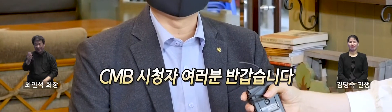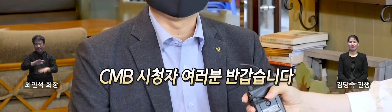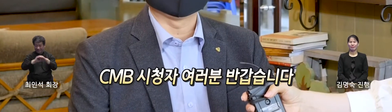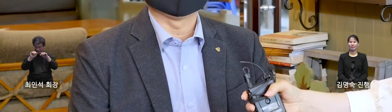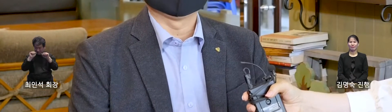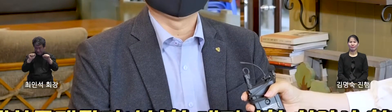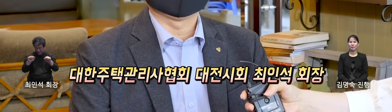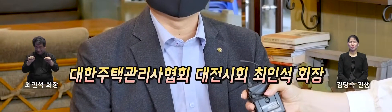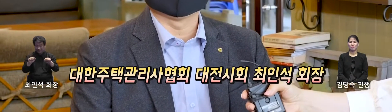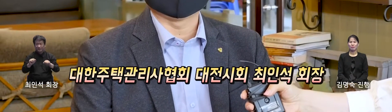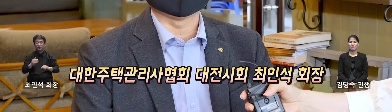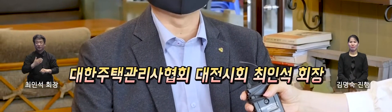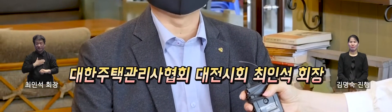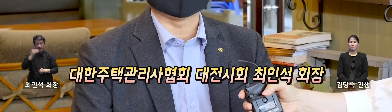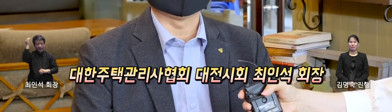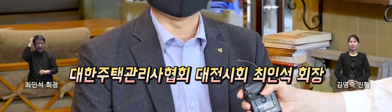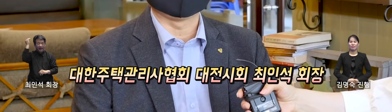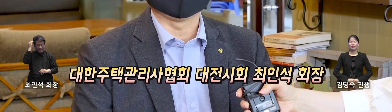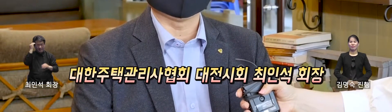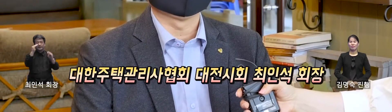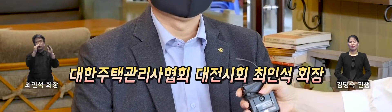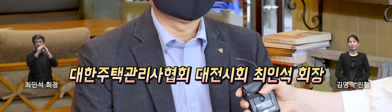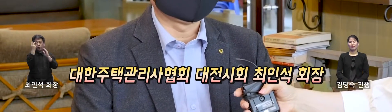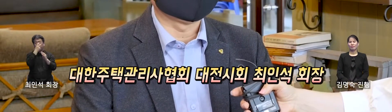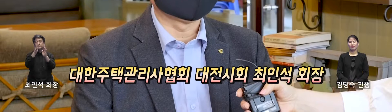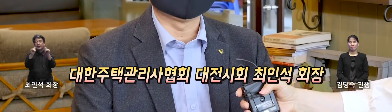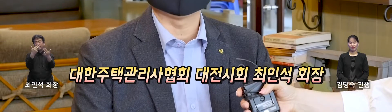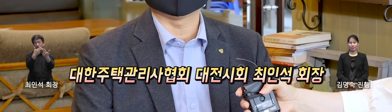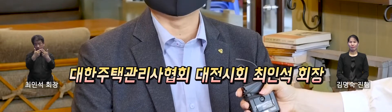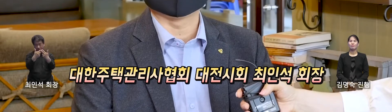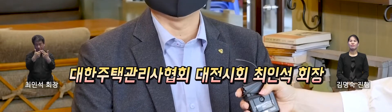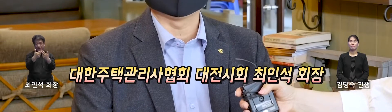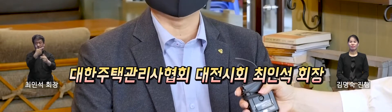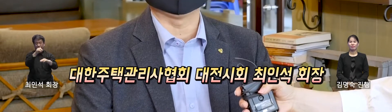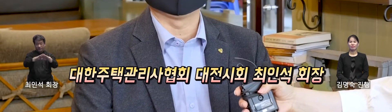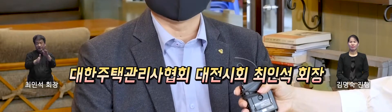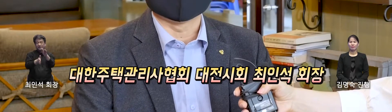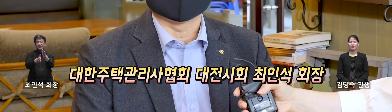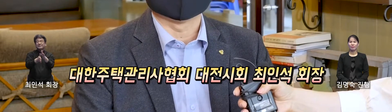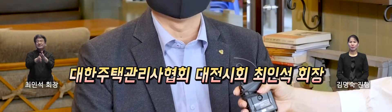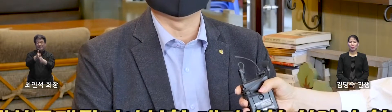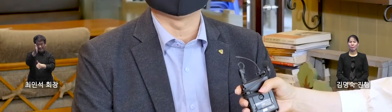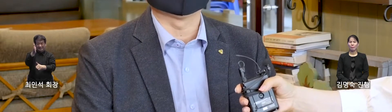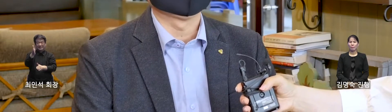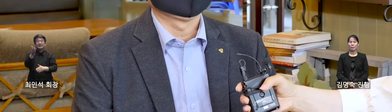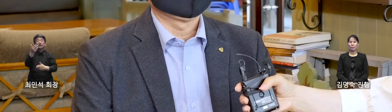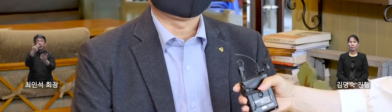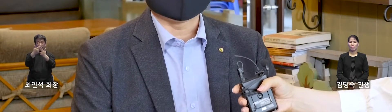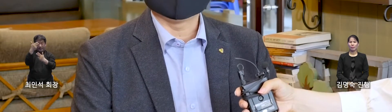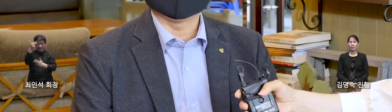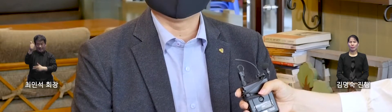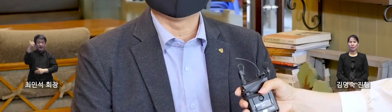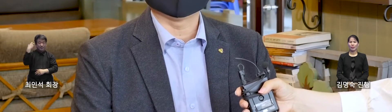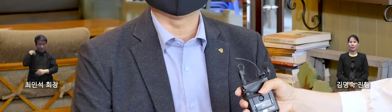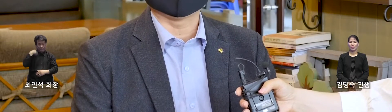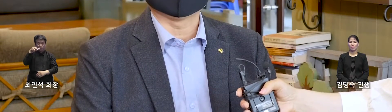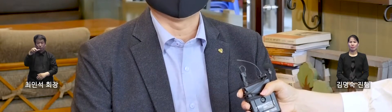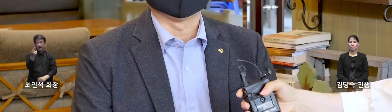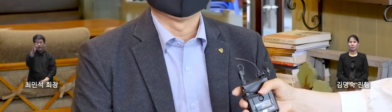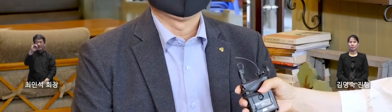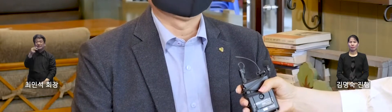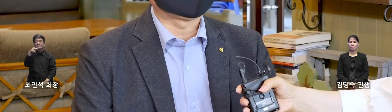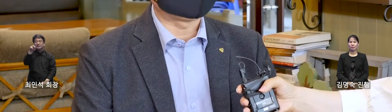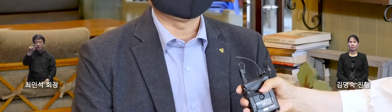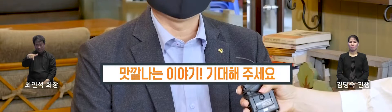여러분 안녕하십니까. 저는 대한주택관리사협회 대전 시회장을 맡고 있는 최인석입니다. 오늘 그 맛집에 대한 소개도